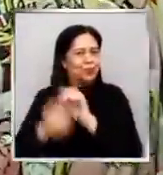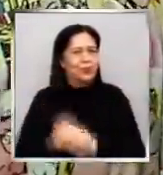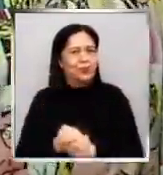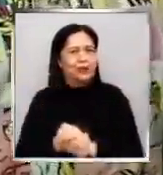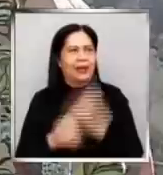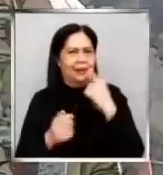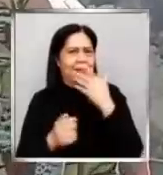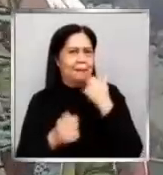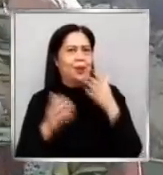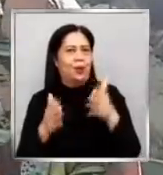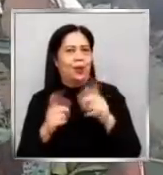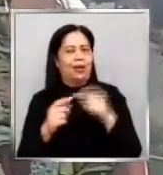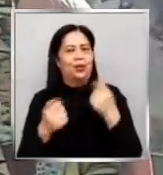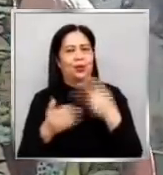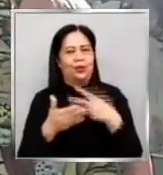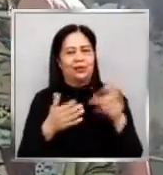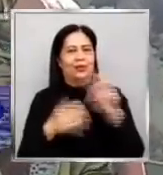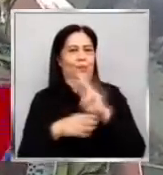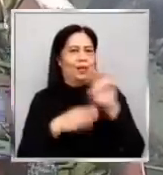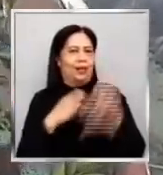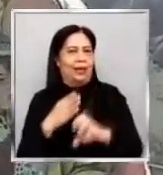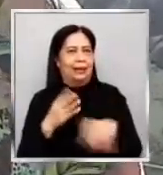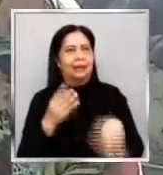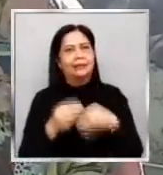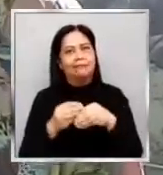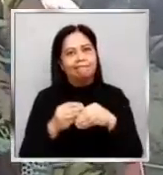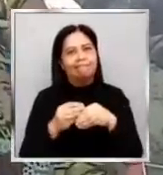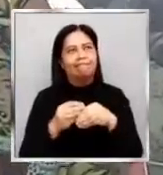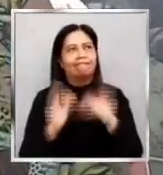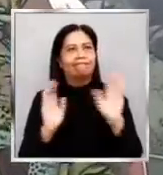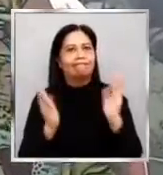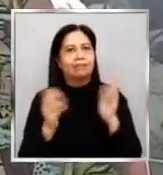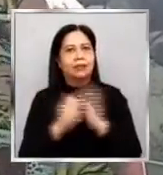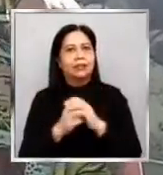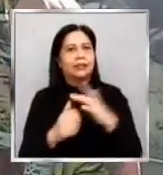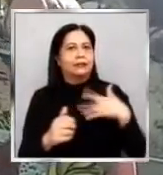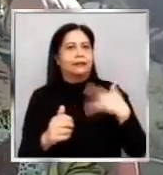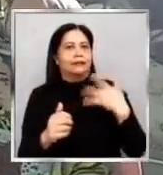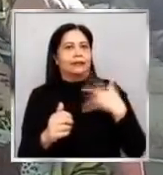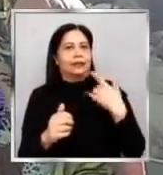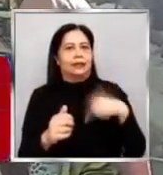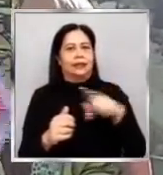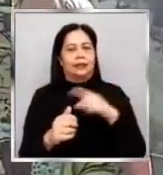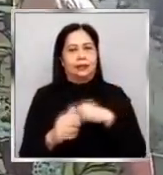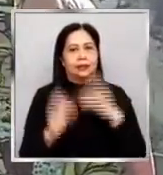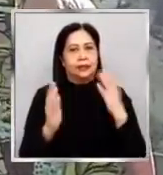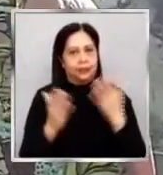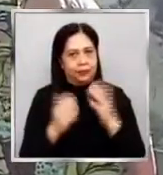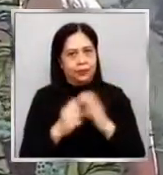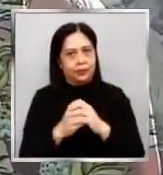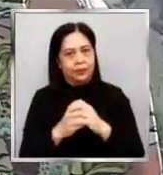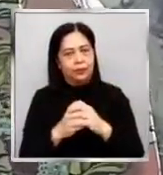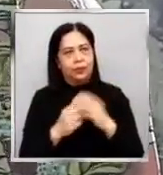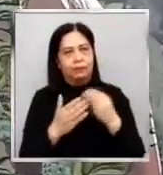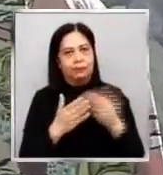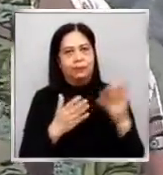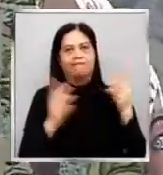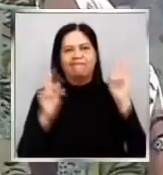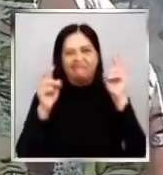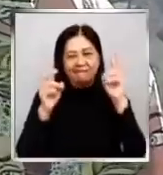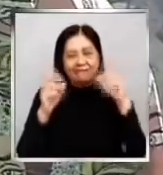the Halloween weekend. Additional parang feeling sa atin na yung we spend our